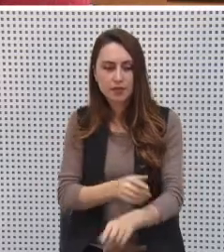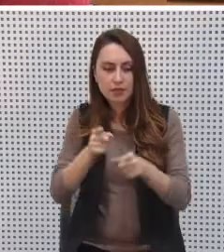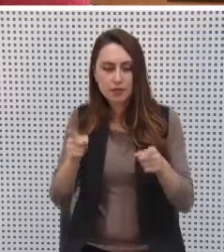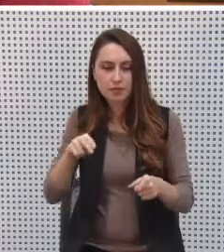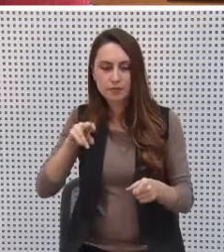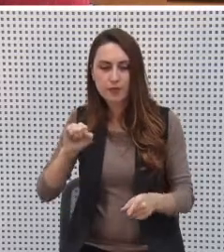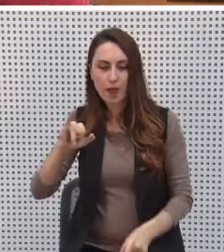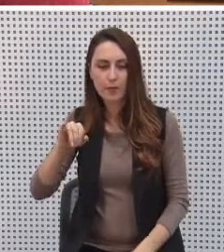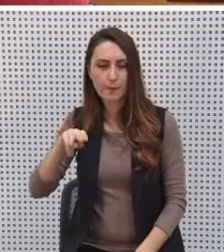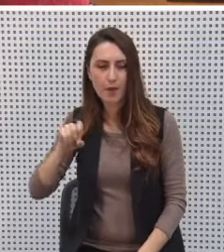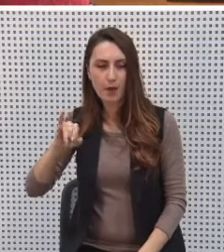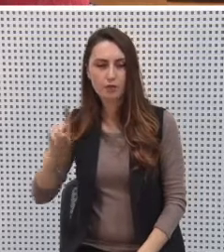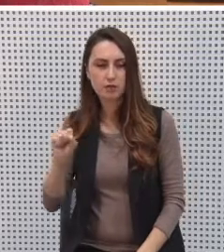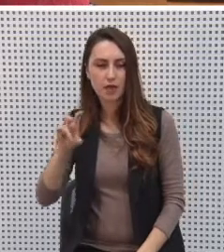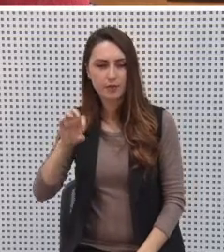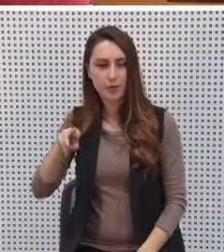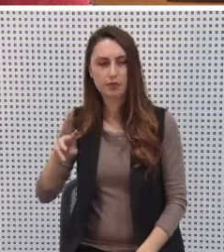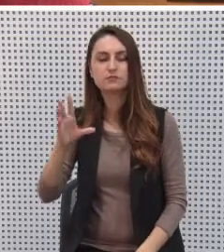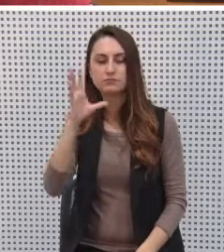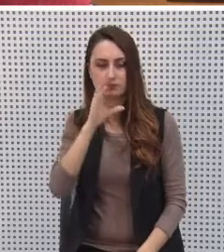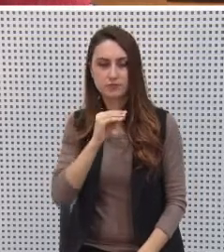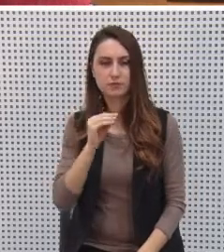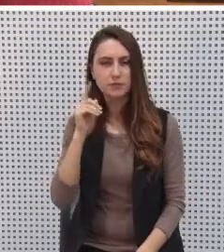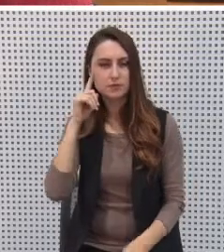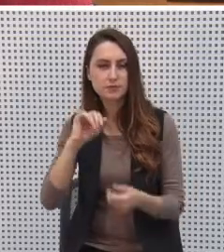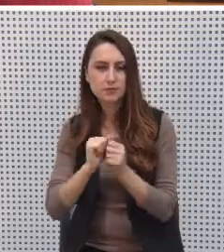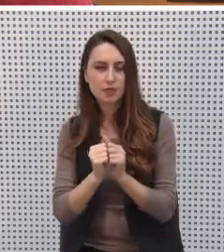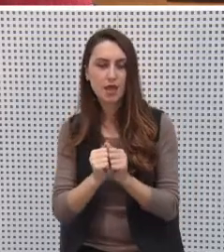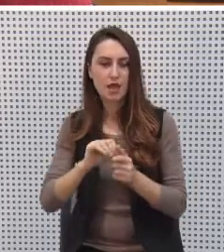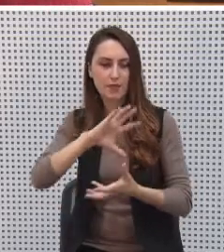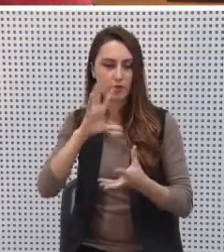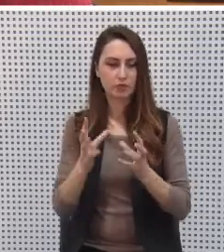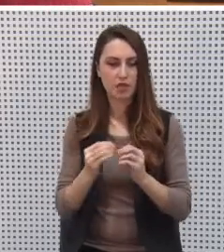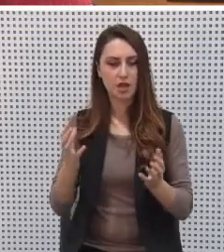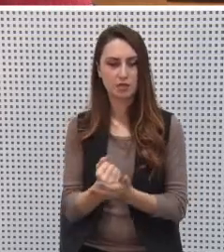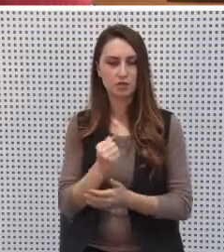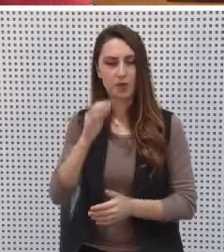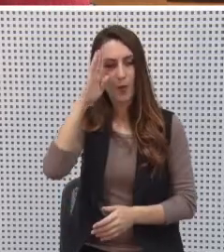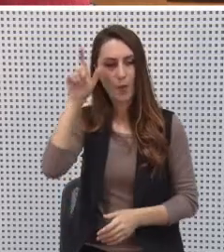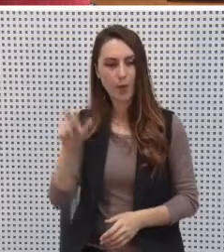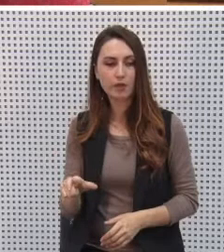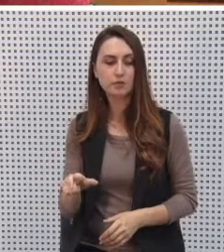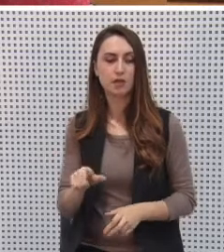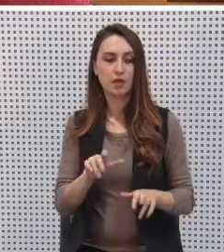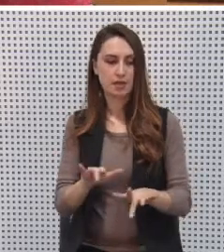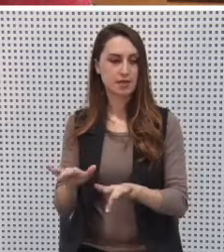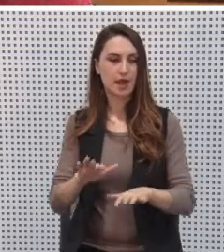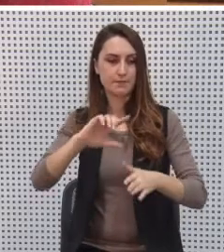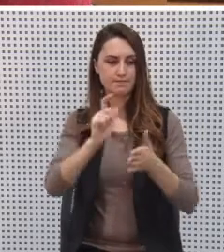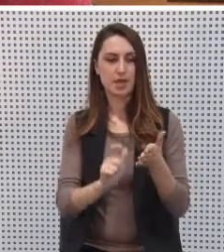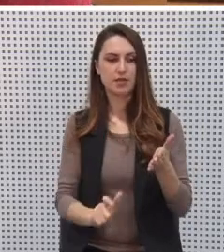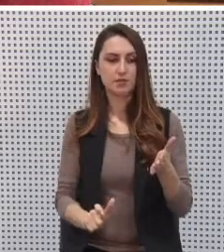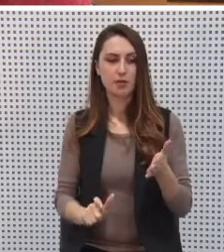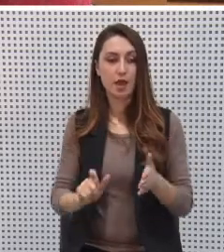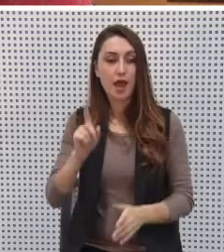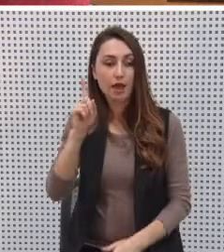нот он выдерживал. И в сумме получалось, что он играл песню. Да, правильно.